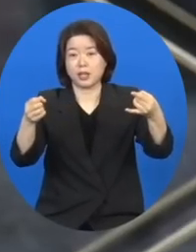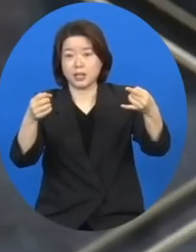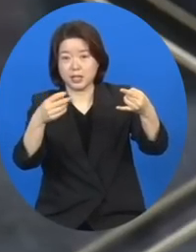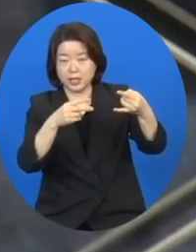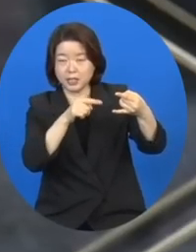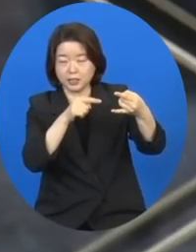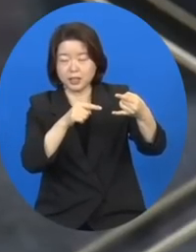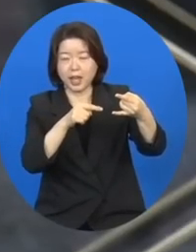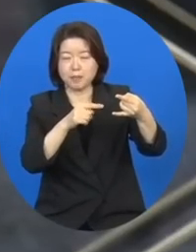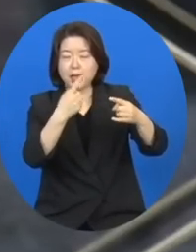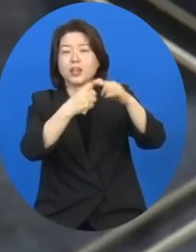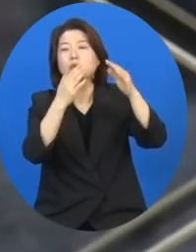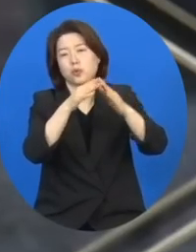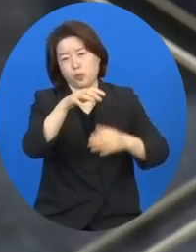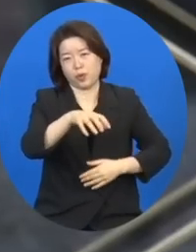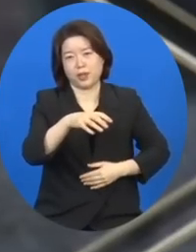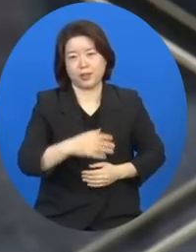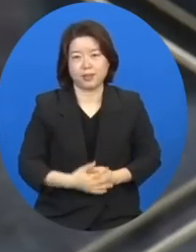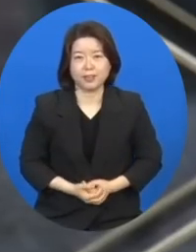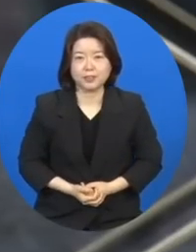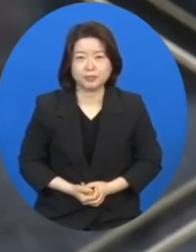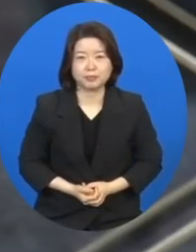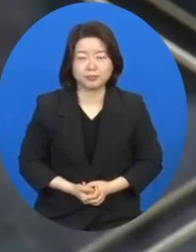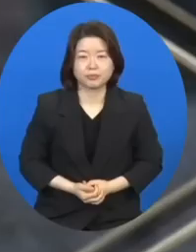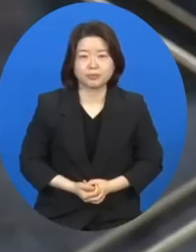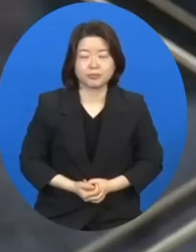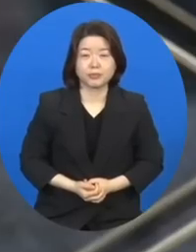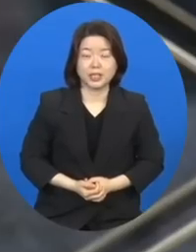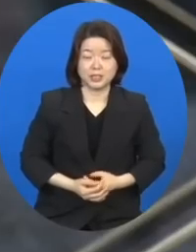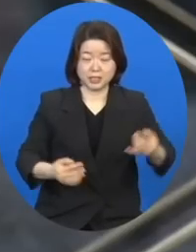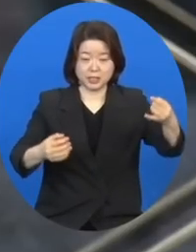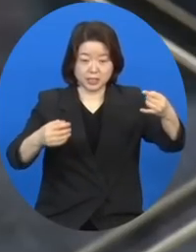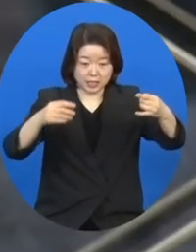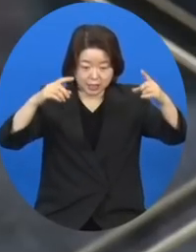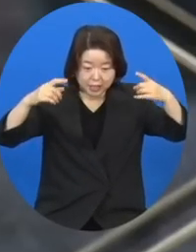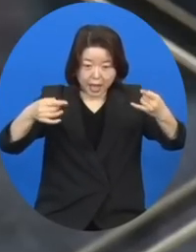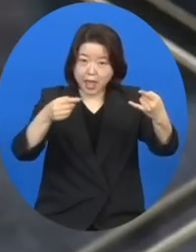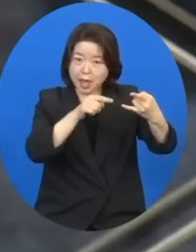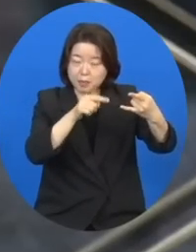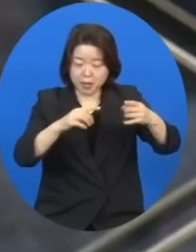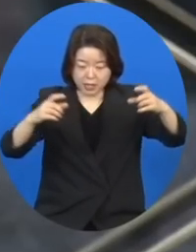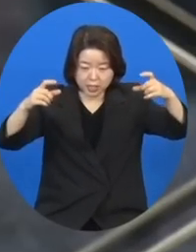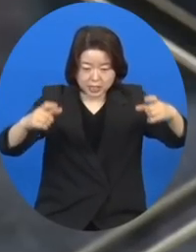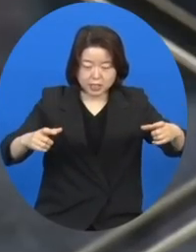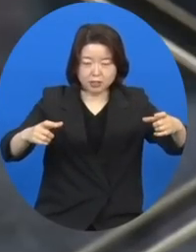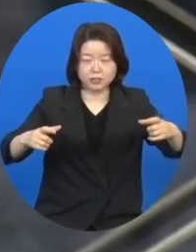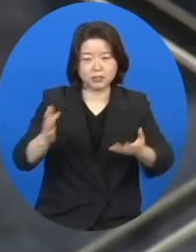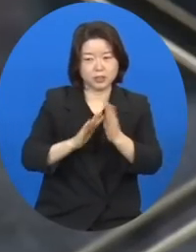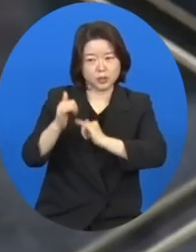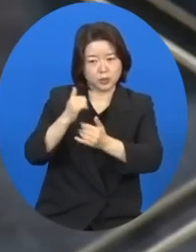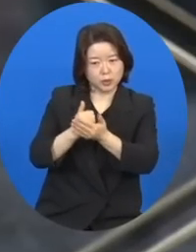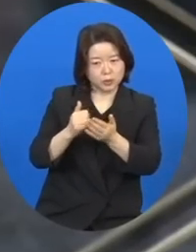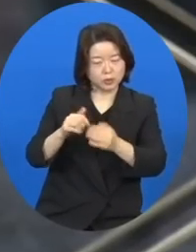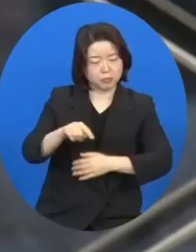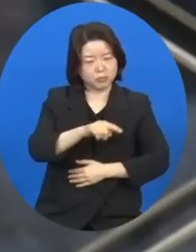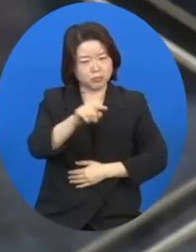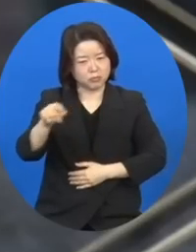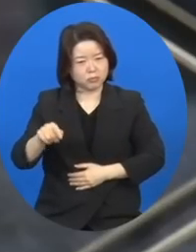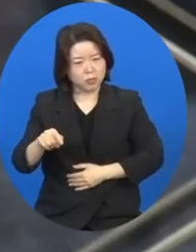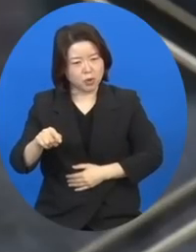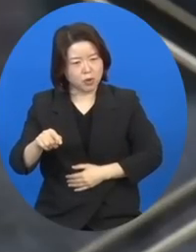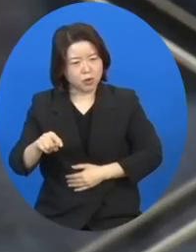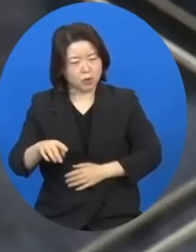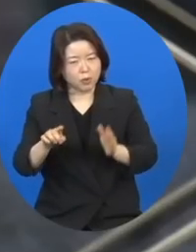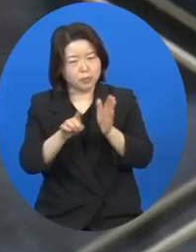에베소 교회입니다. 근데 이 에베소 지역은 사실 예수님 믿을 수 없는 굉장히 불가능한